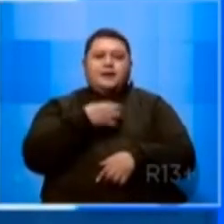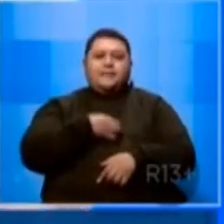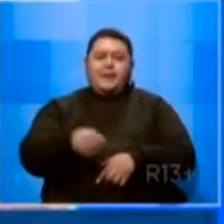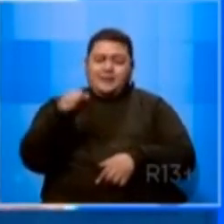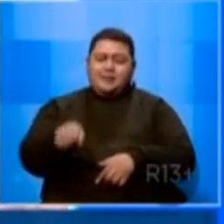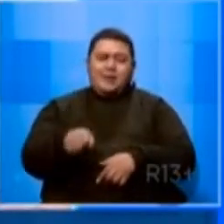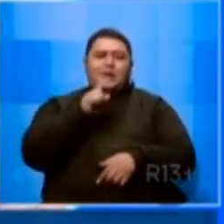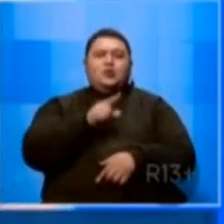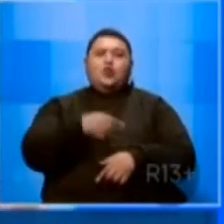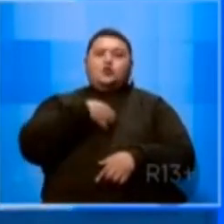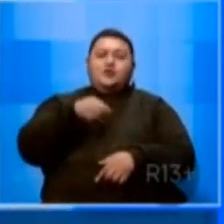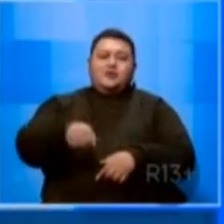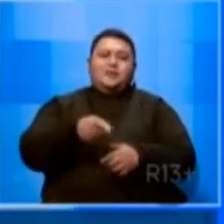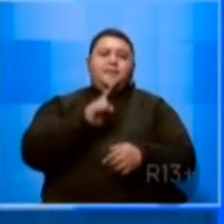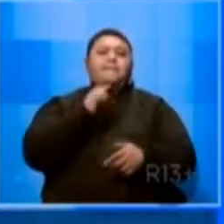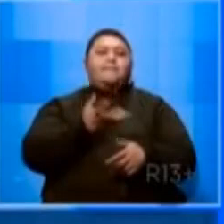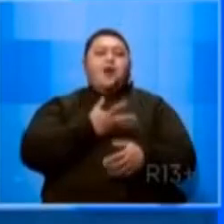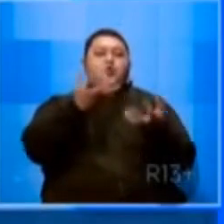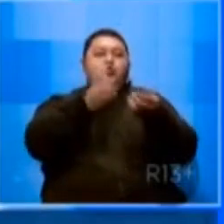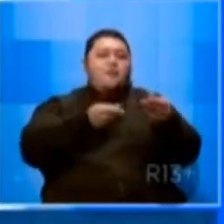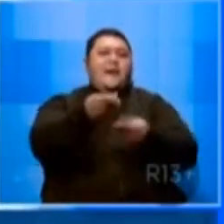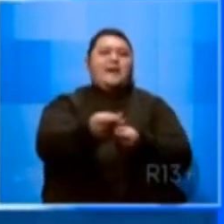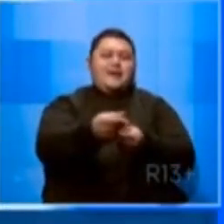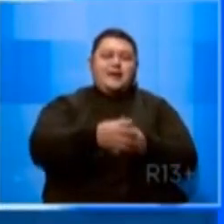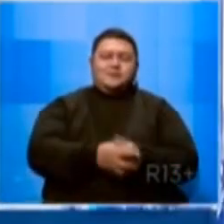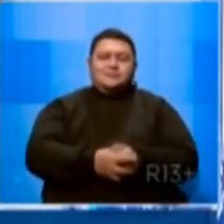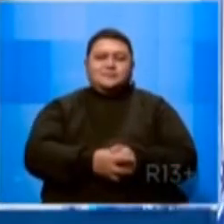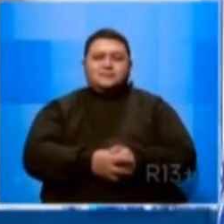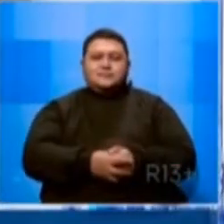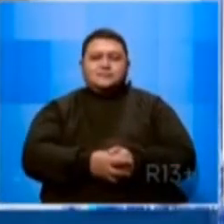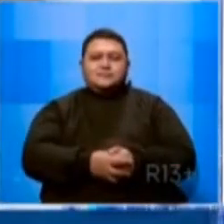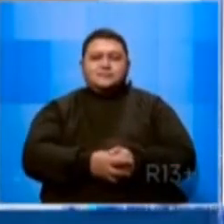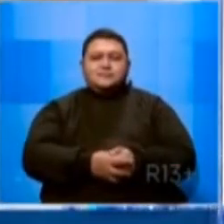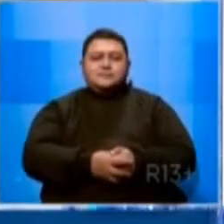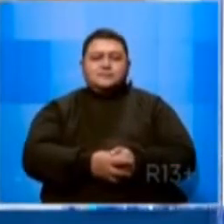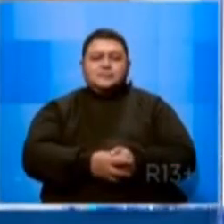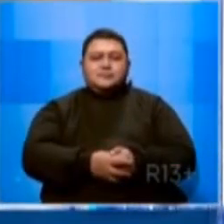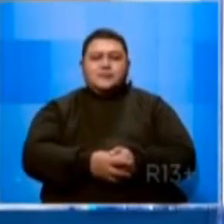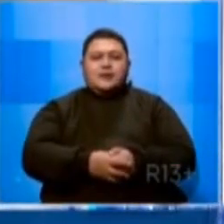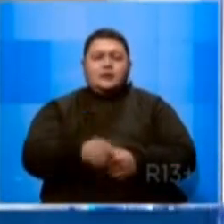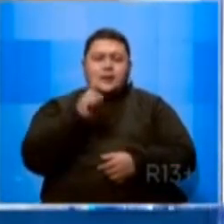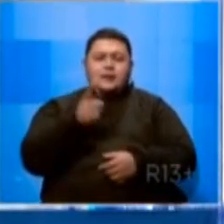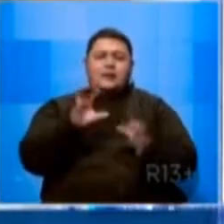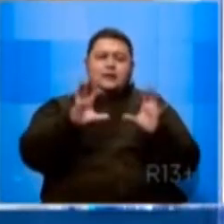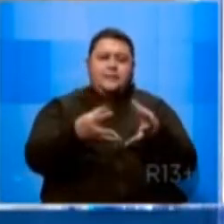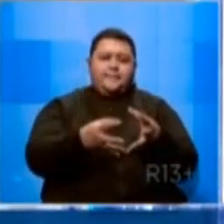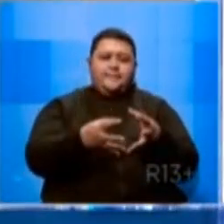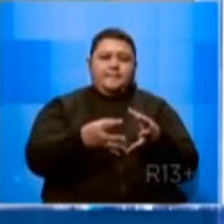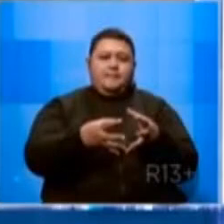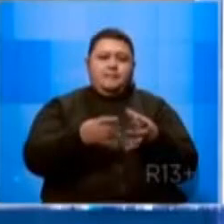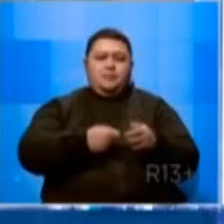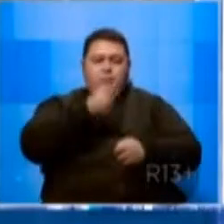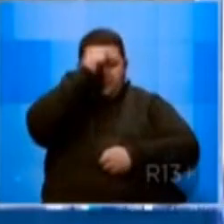atau Jaksa yang mau banding Namun demikian ya Secara tim juga sangat